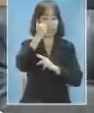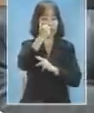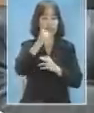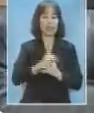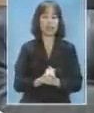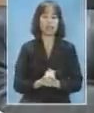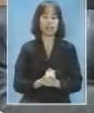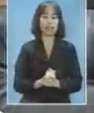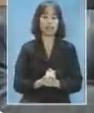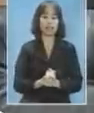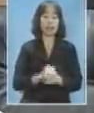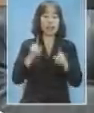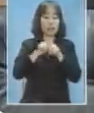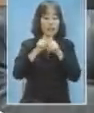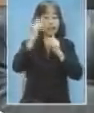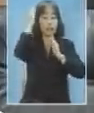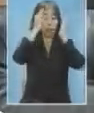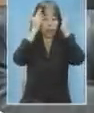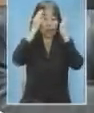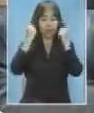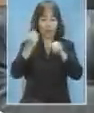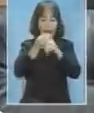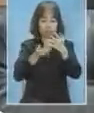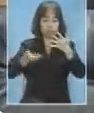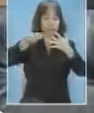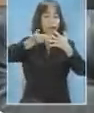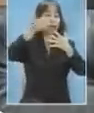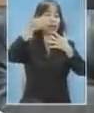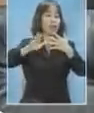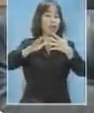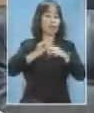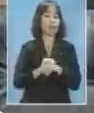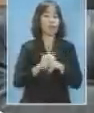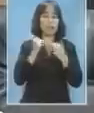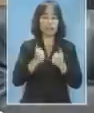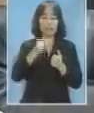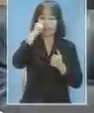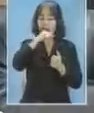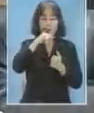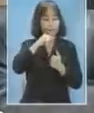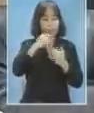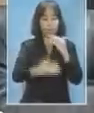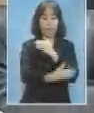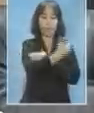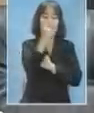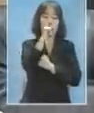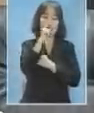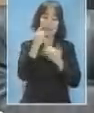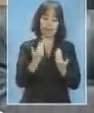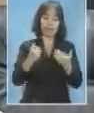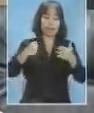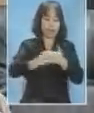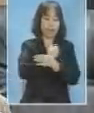นเหมือนที่มาเลเซียได้ก้าวไปอีกขั้นหนึ่งแล้วและเราไม่ควรที่จะสูญเสียโอกาสในตลาดเช่น